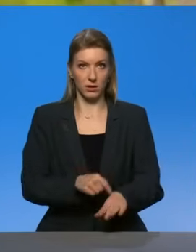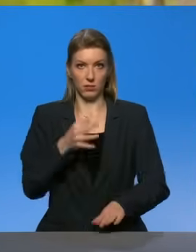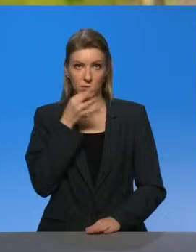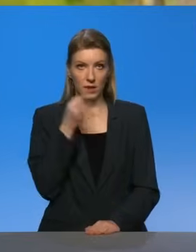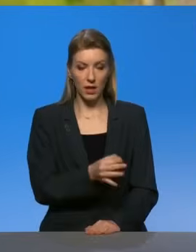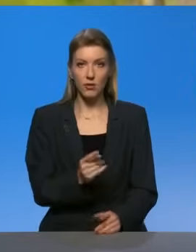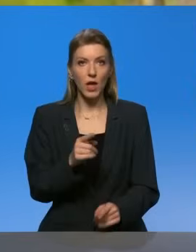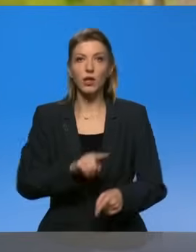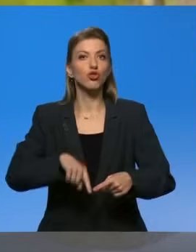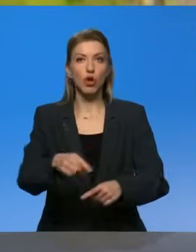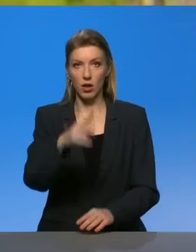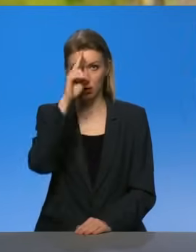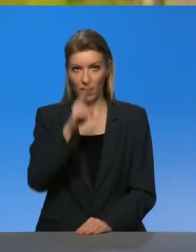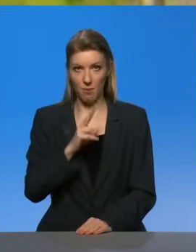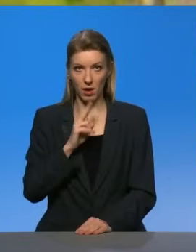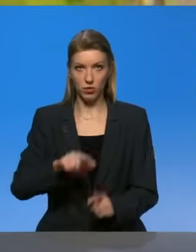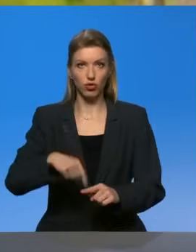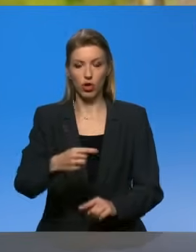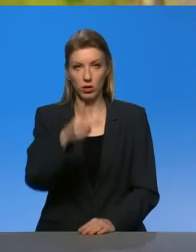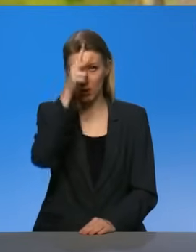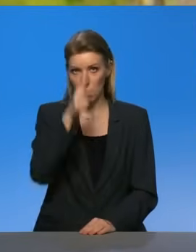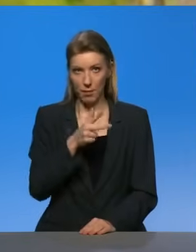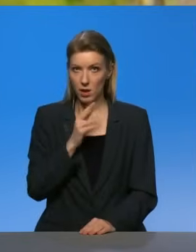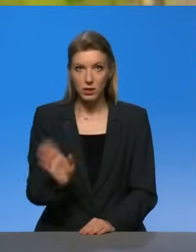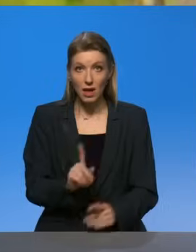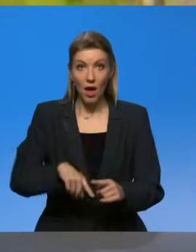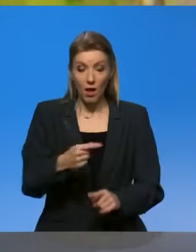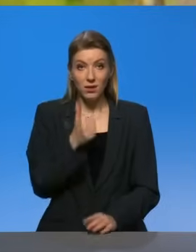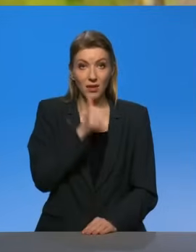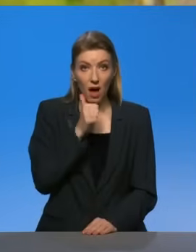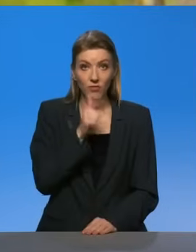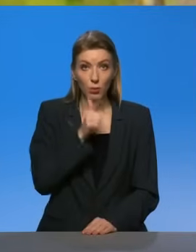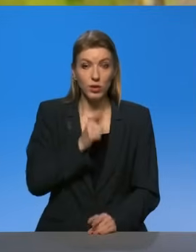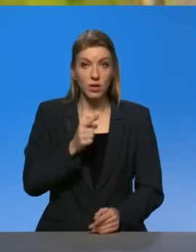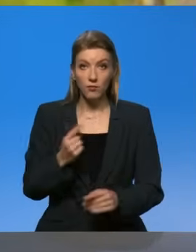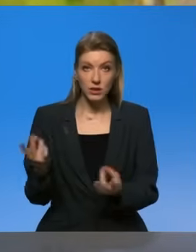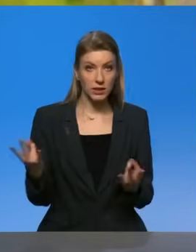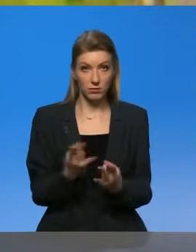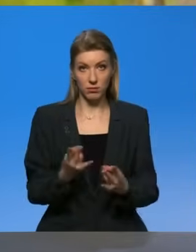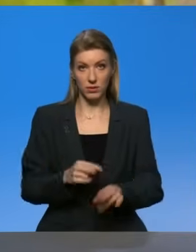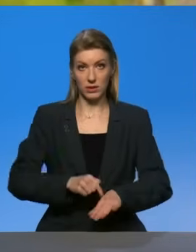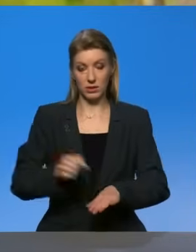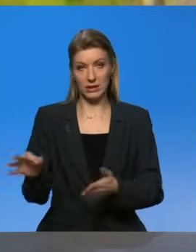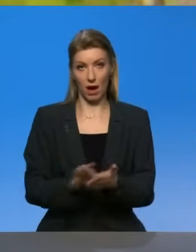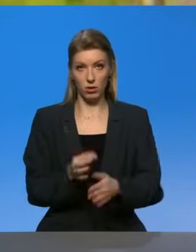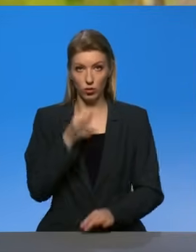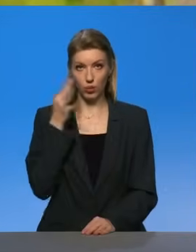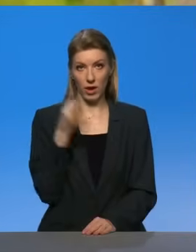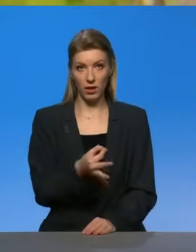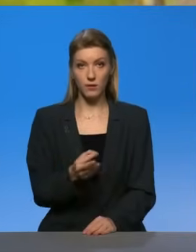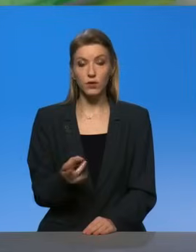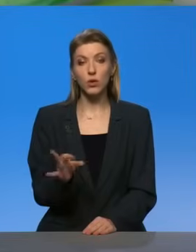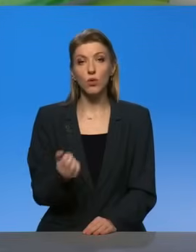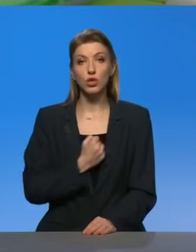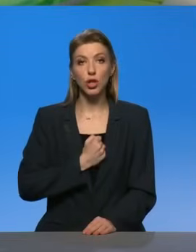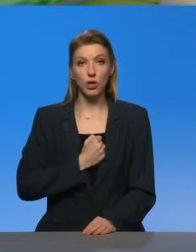на 2-й, на 3-й, на 4-й день мгновенно среагировали бы. Уверен, значительно меньше. К сожалению, частные наши